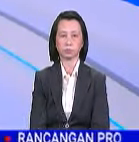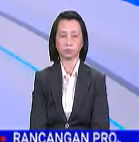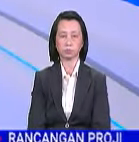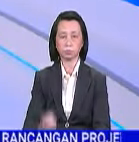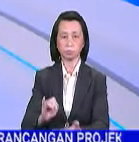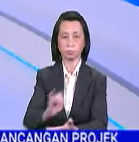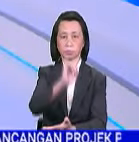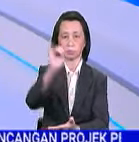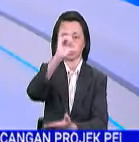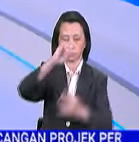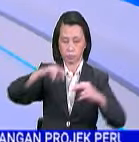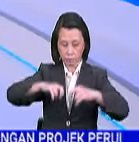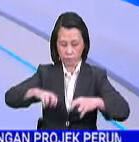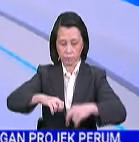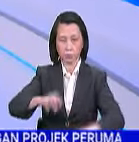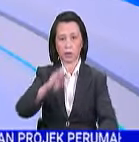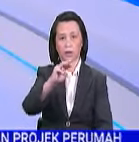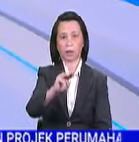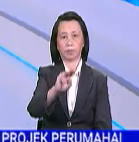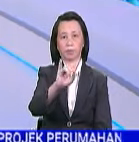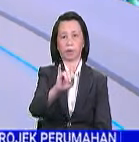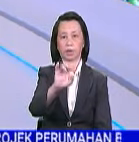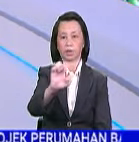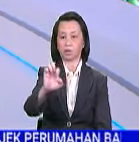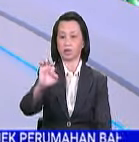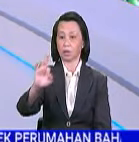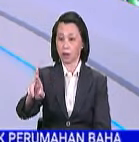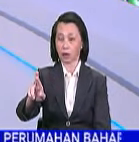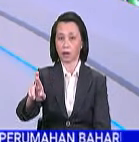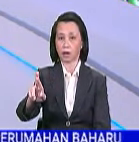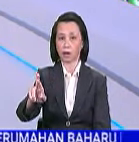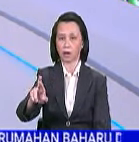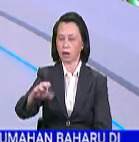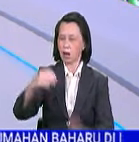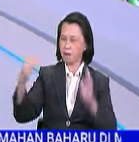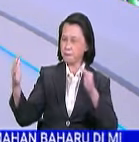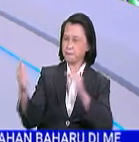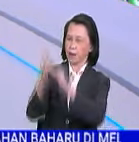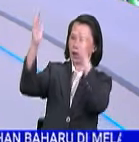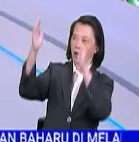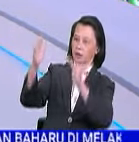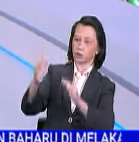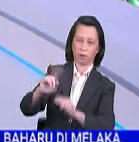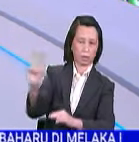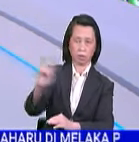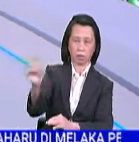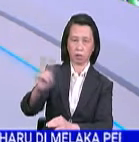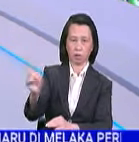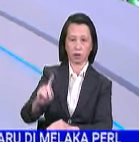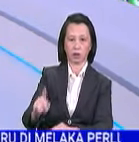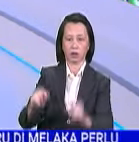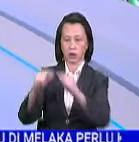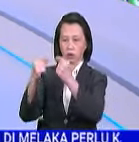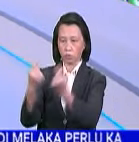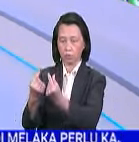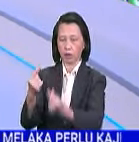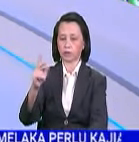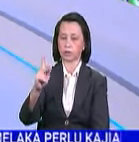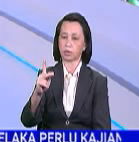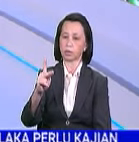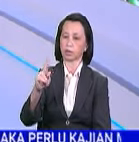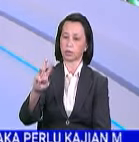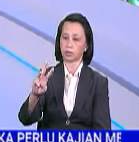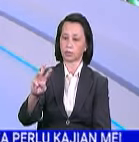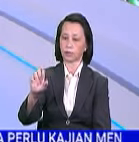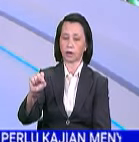Institut Penyelidikan Ekonomi Malaysia MIER membantah gesaan membenarkan ahli kumpulan wang simpanan